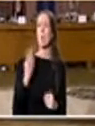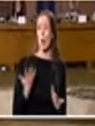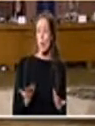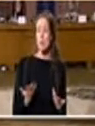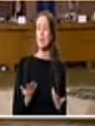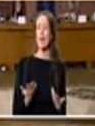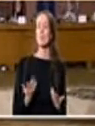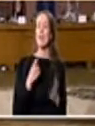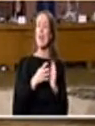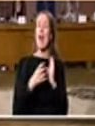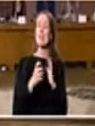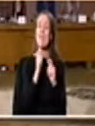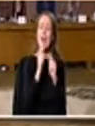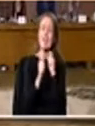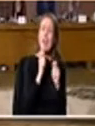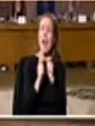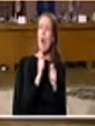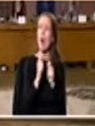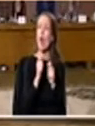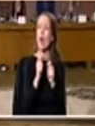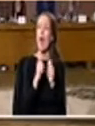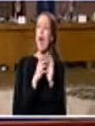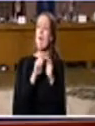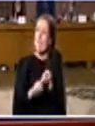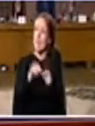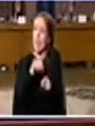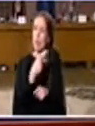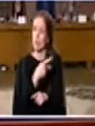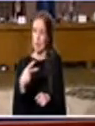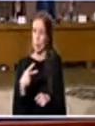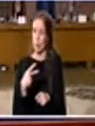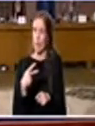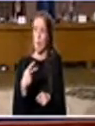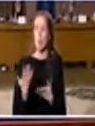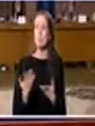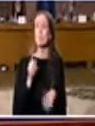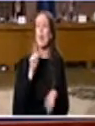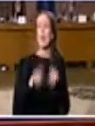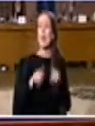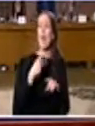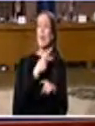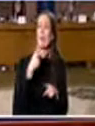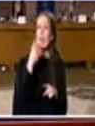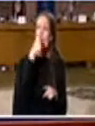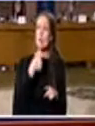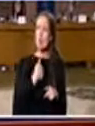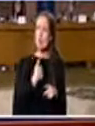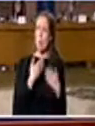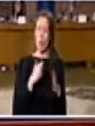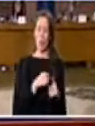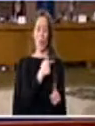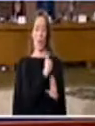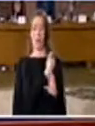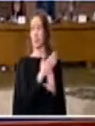na nastavak dijaloga i razgovora na tu temu. Na neke od tema koje smo mi otvorili tokom ove